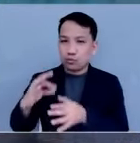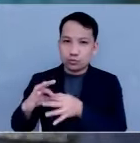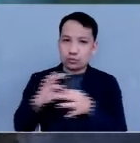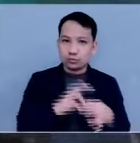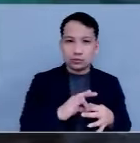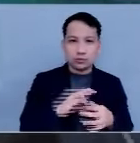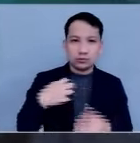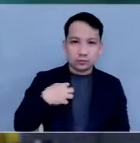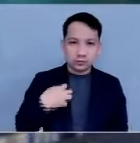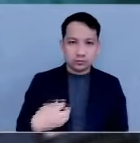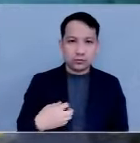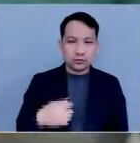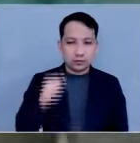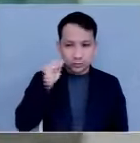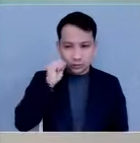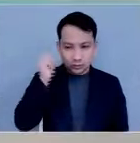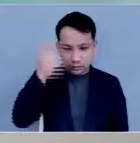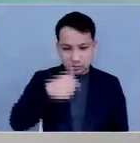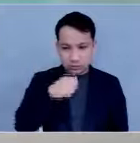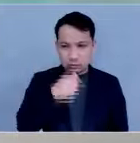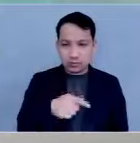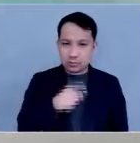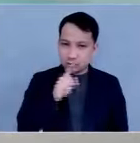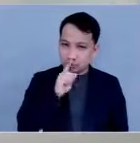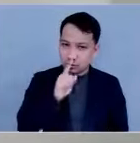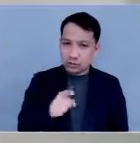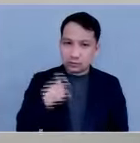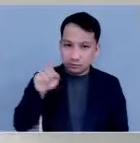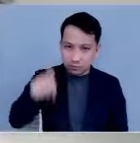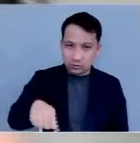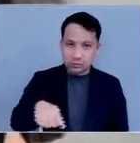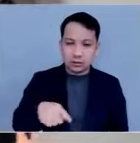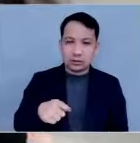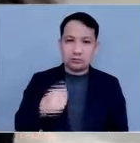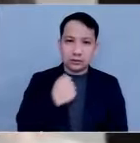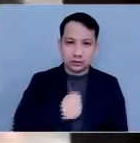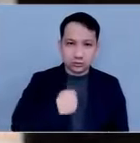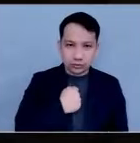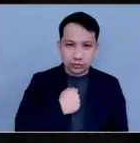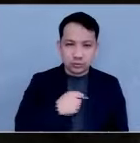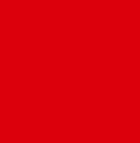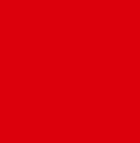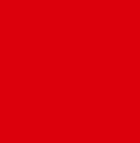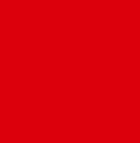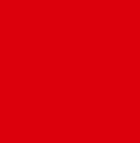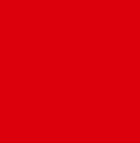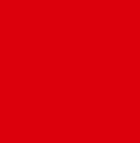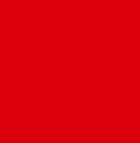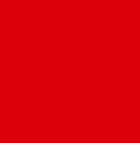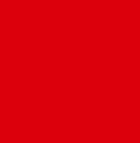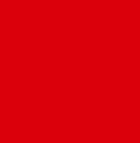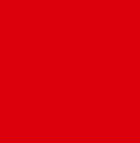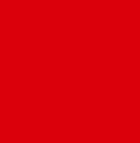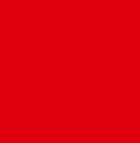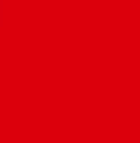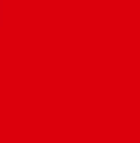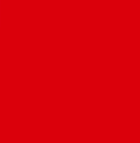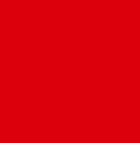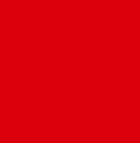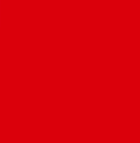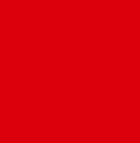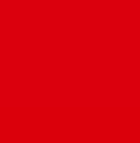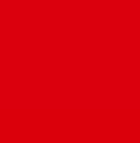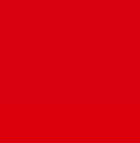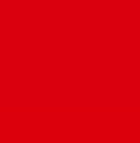pulis kay Guo. At kung hindi totoo ito, ay dapat mag-public apology si Villanueva. Mga kapatid, ako po si